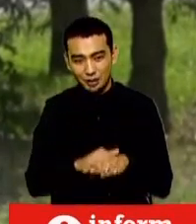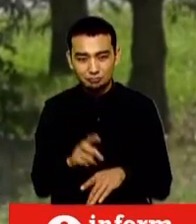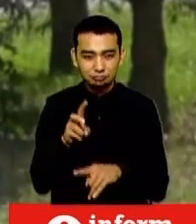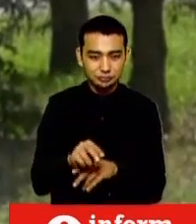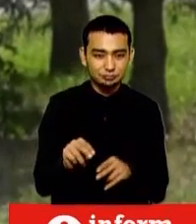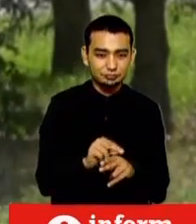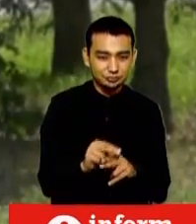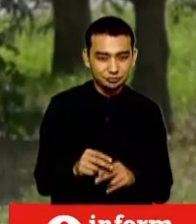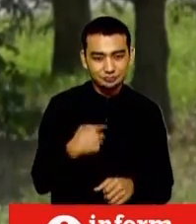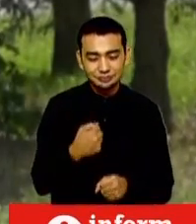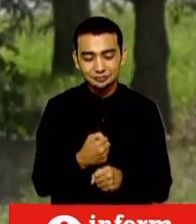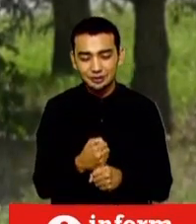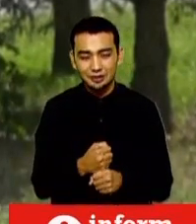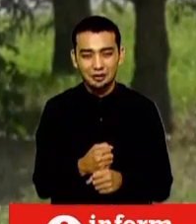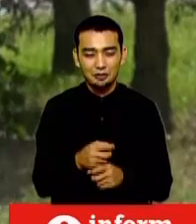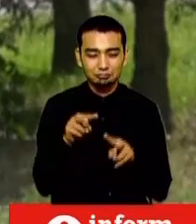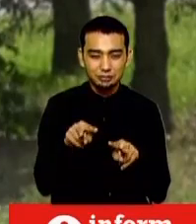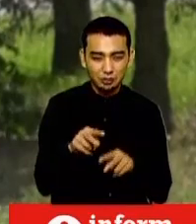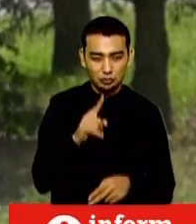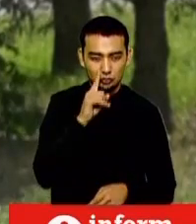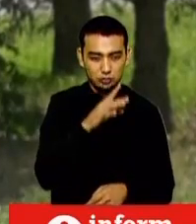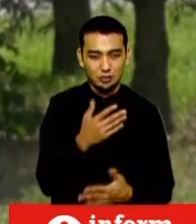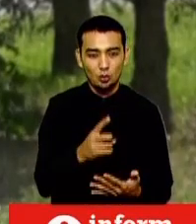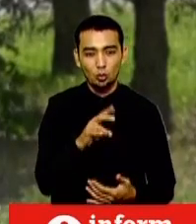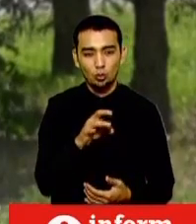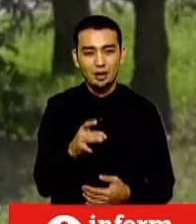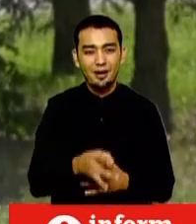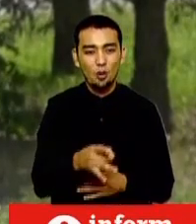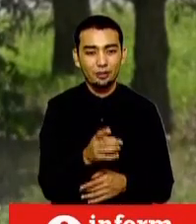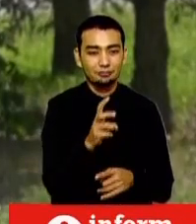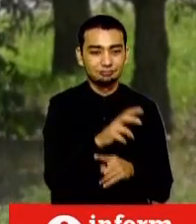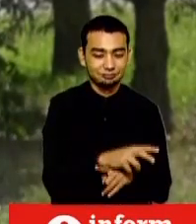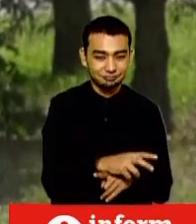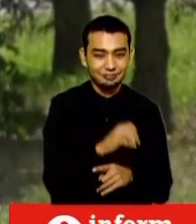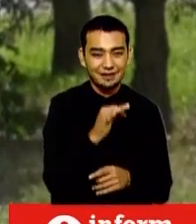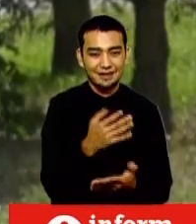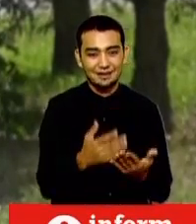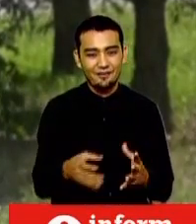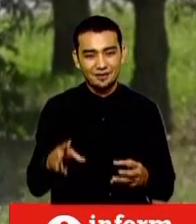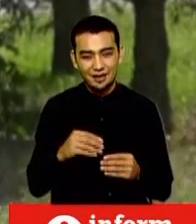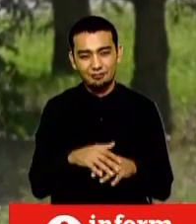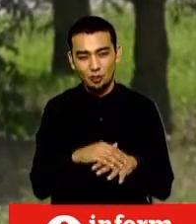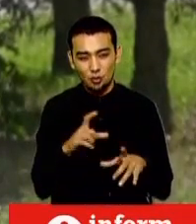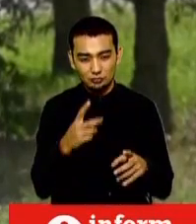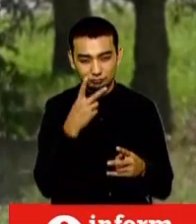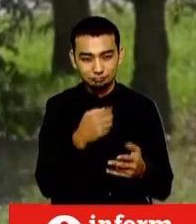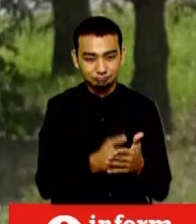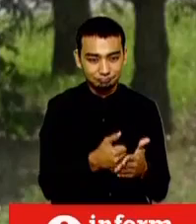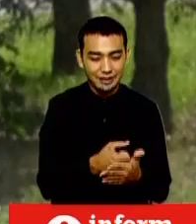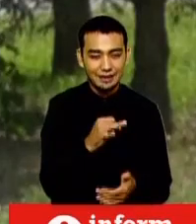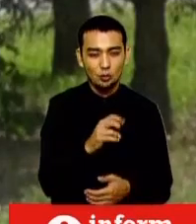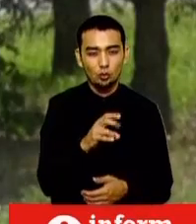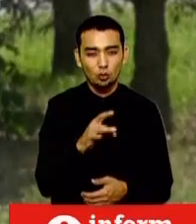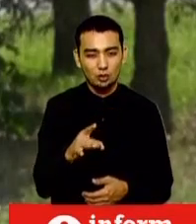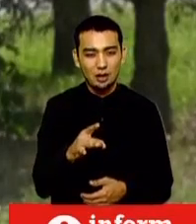жұмысын жасалмайды. Нұра ауданына жүгінсе, сонда ғана және көпшіліктің қолданысына берілсе, сонда ғана Нұра